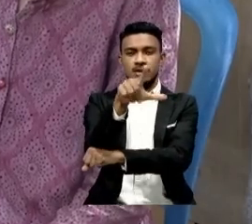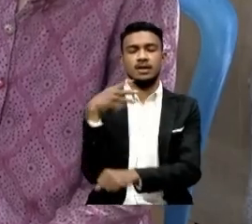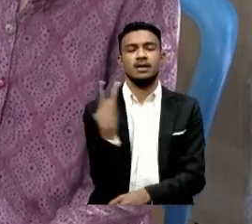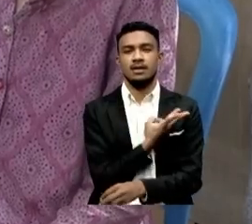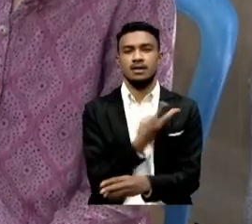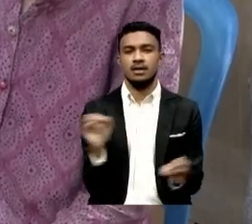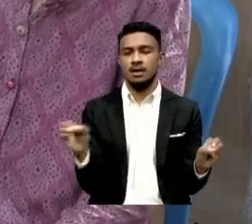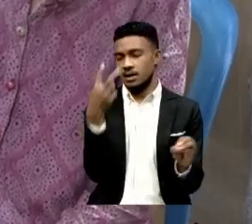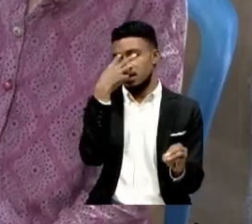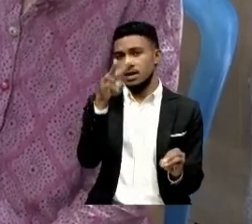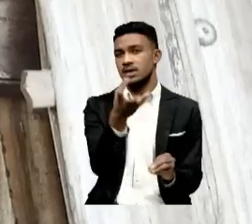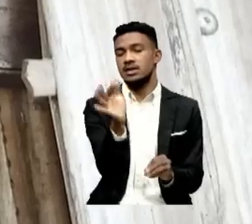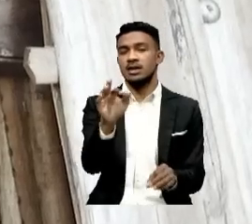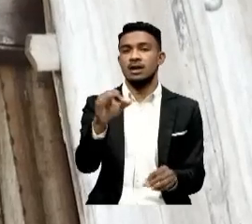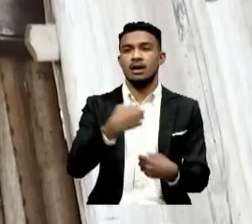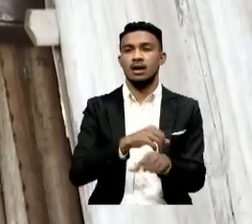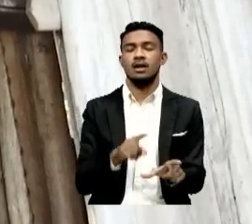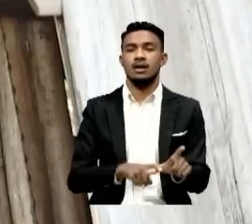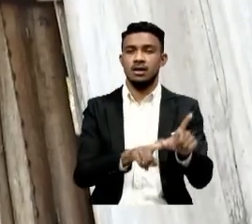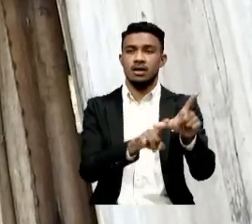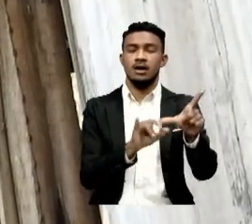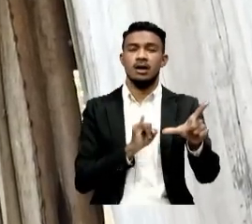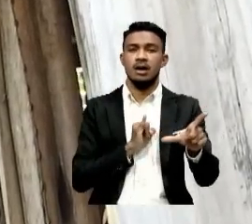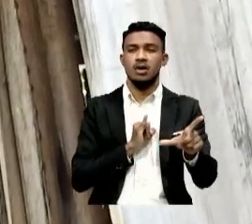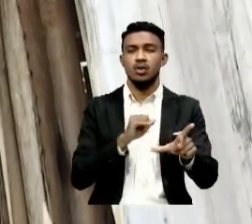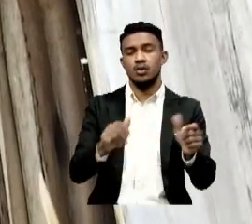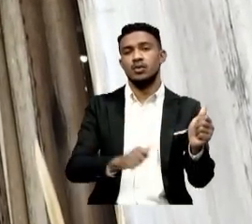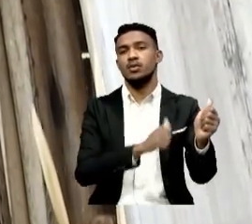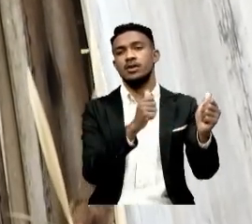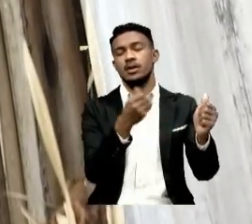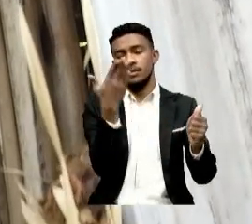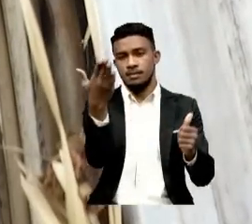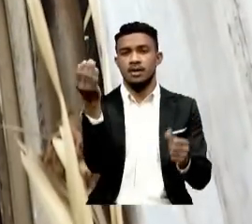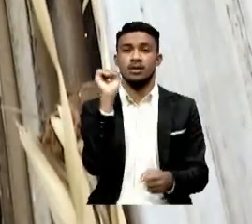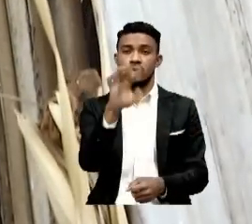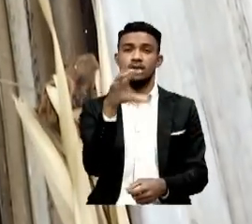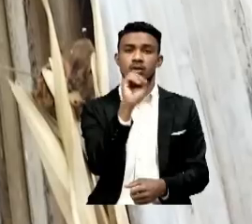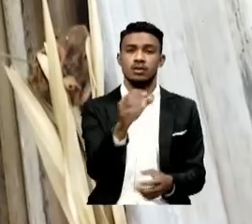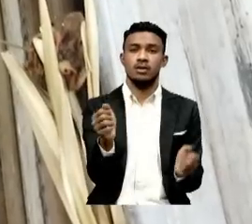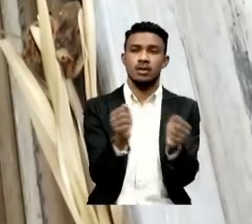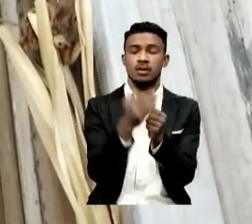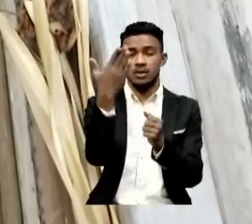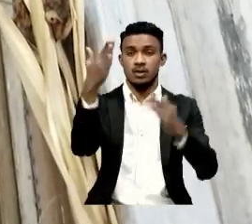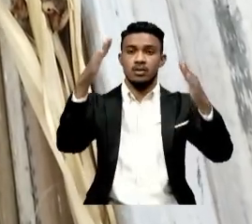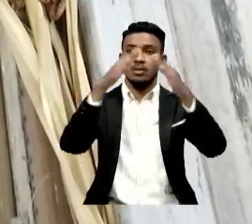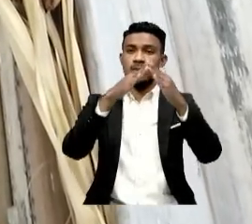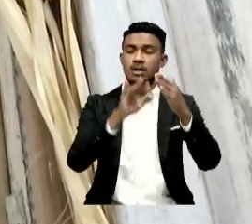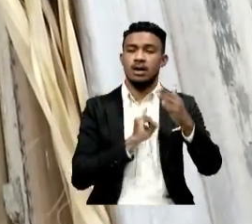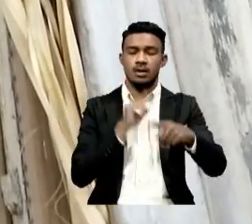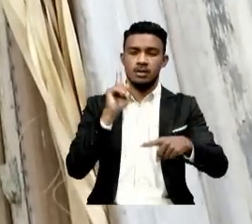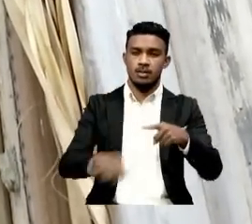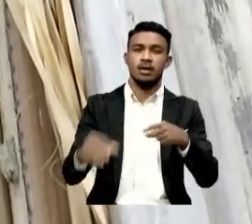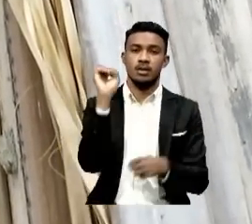lahare tir halai sirnian ha udiuni ka ba batu dane tu da oni uma ha unian lali ka tu da